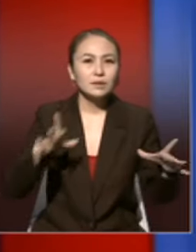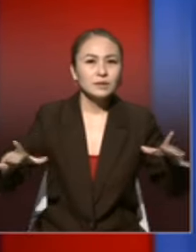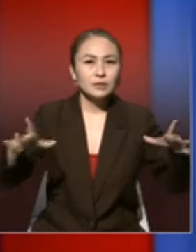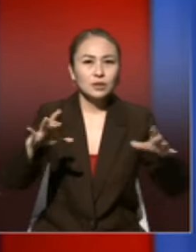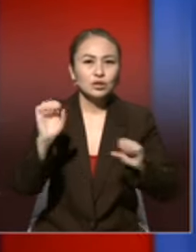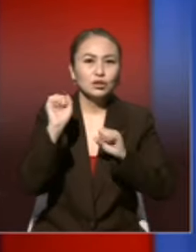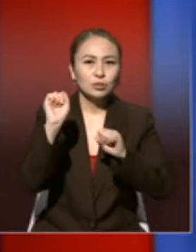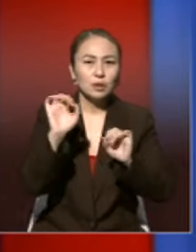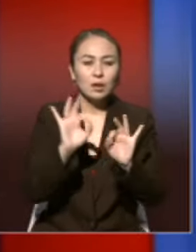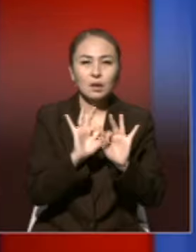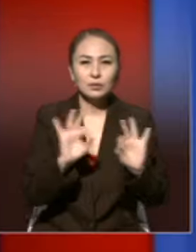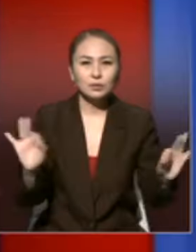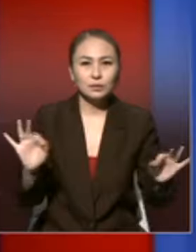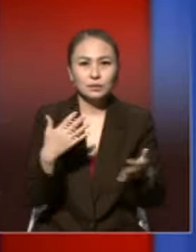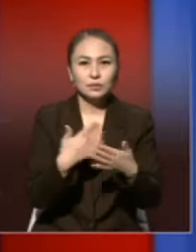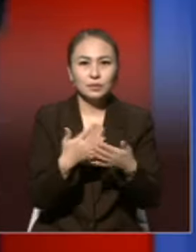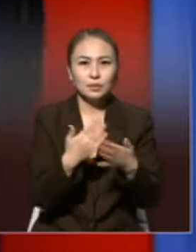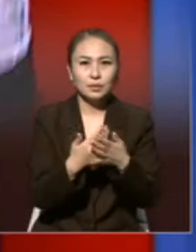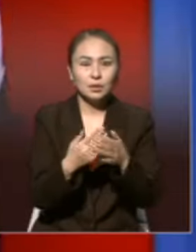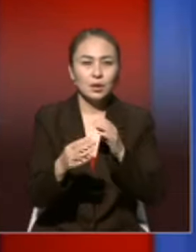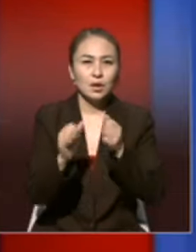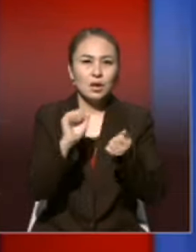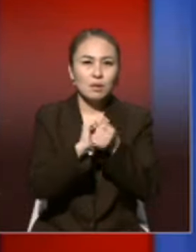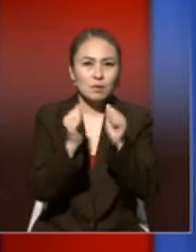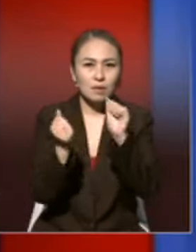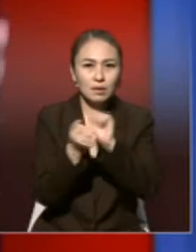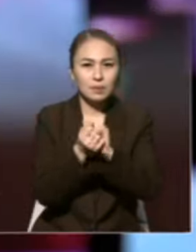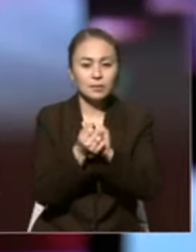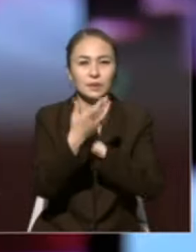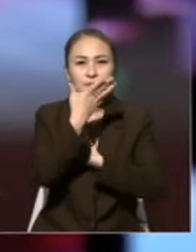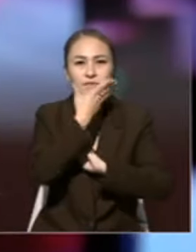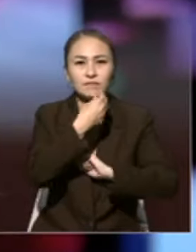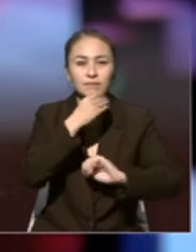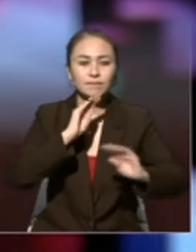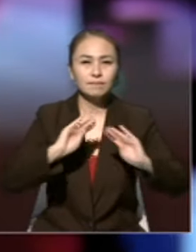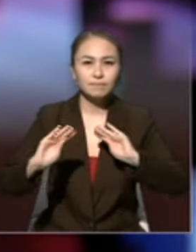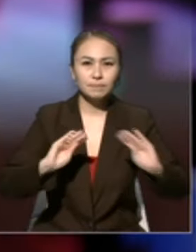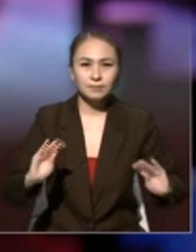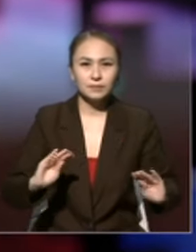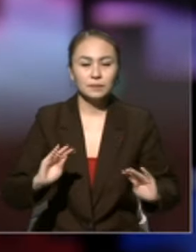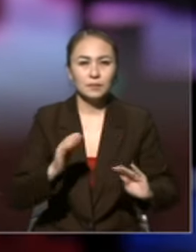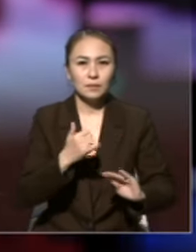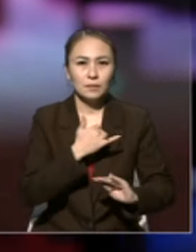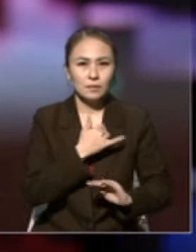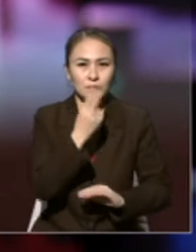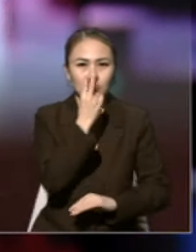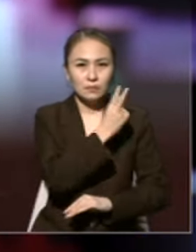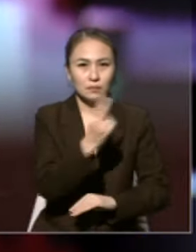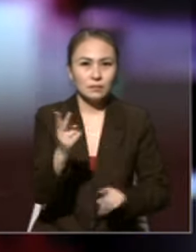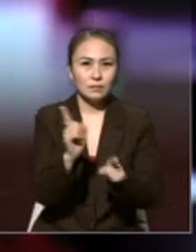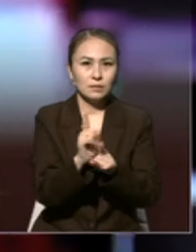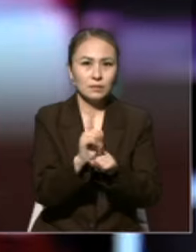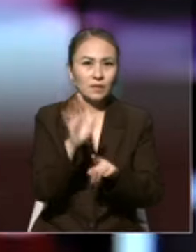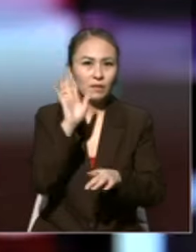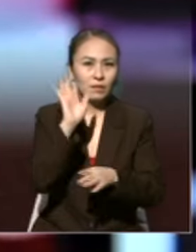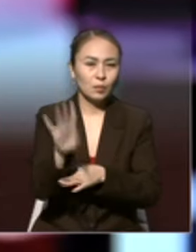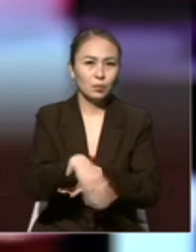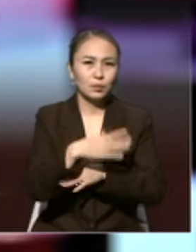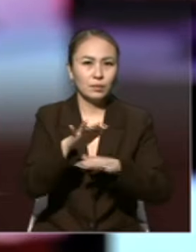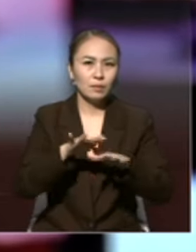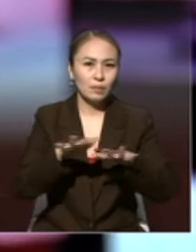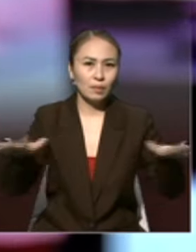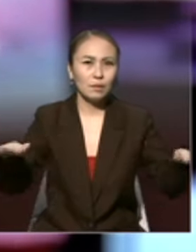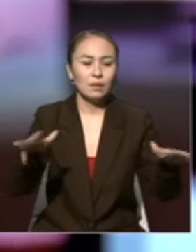Қандай керемет мысалға жаңағыдай бұлыжный тастармен әдемілеп әшекейлеп қойған. А біздікіне барсаң су жайылып кеткен, су